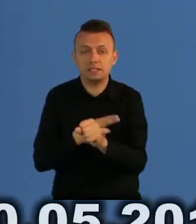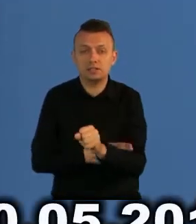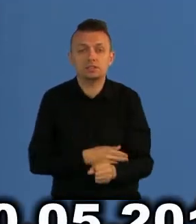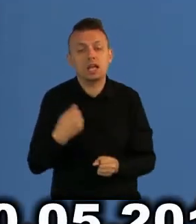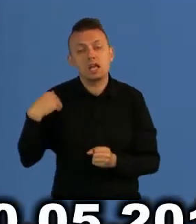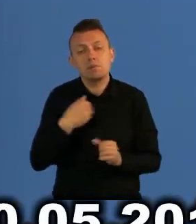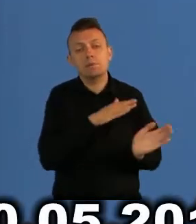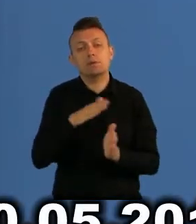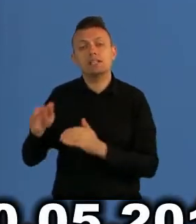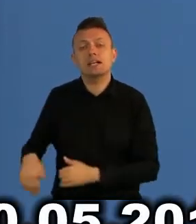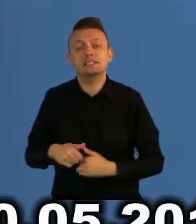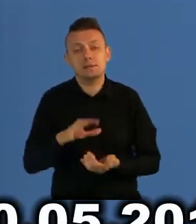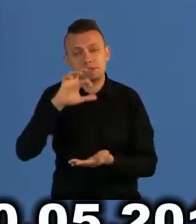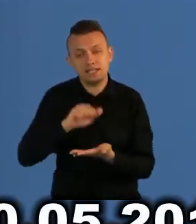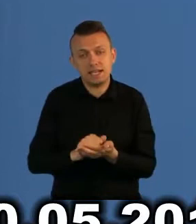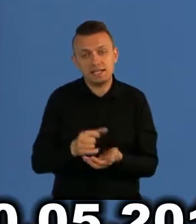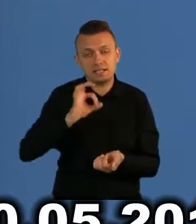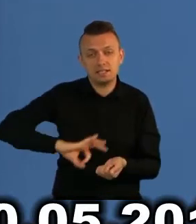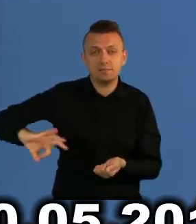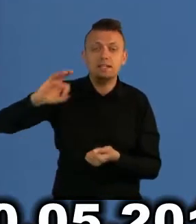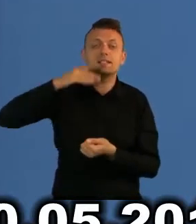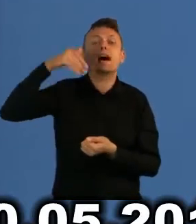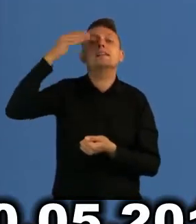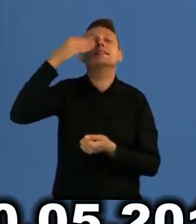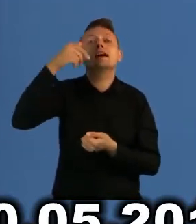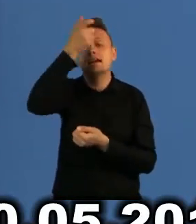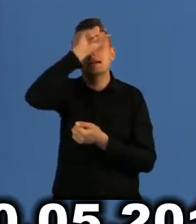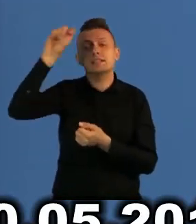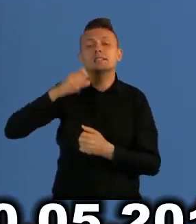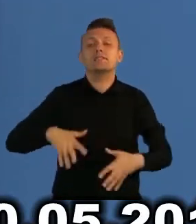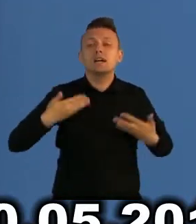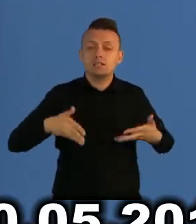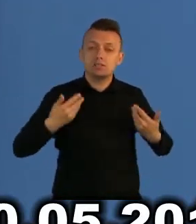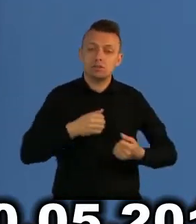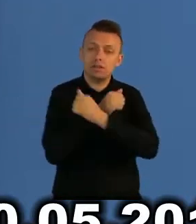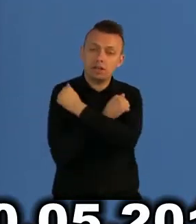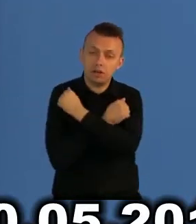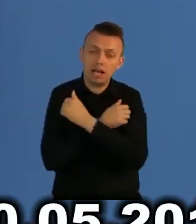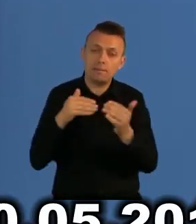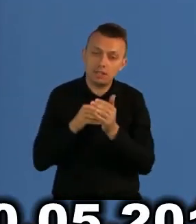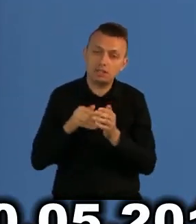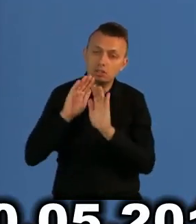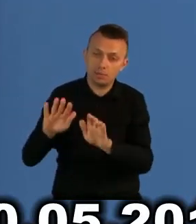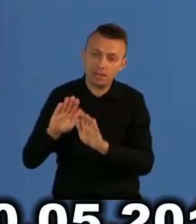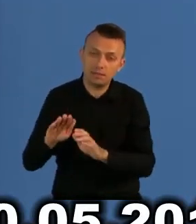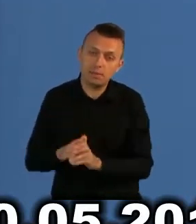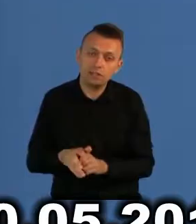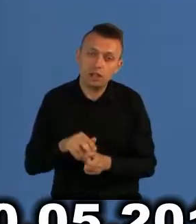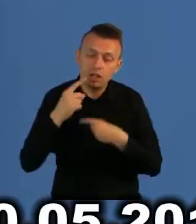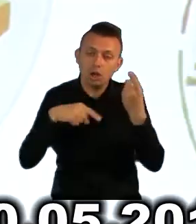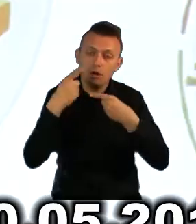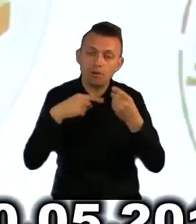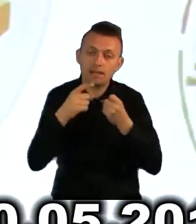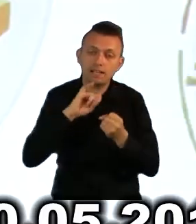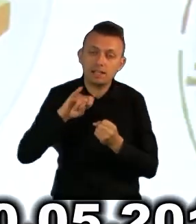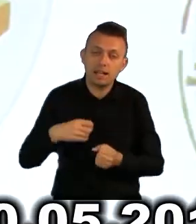Odbyły się kolejne zajęcia z projektu Zdrowie kochamy, więc o nie dbamy. Seniorzy spotkali się z dietetykiem, który wyjaśniał zawiłości zdrowego i poprawnego